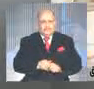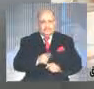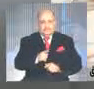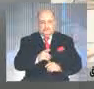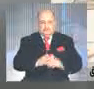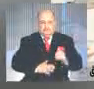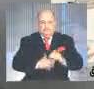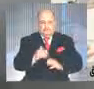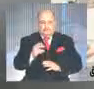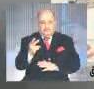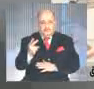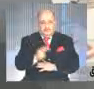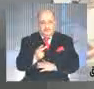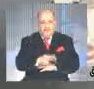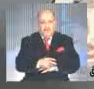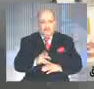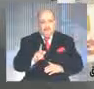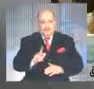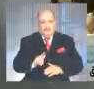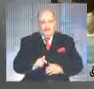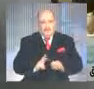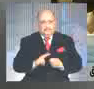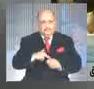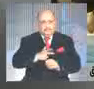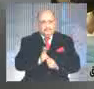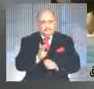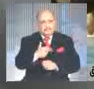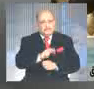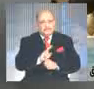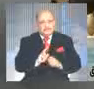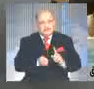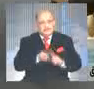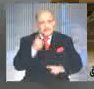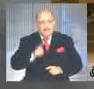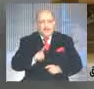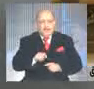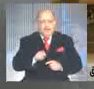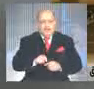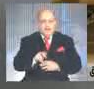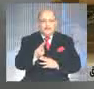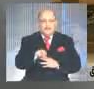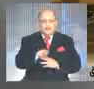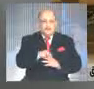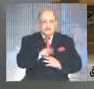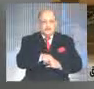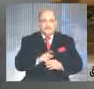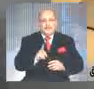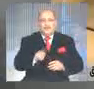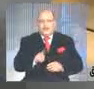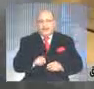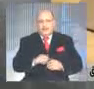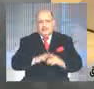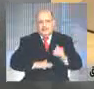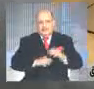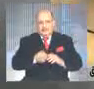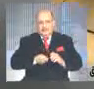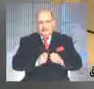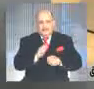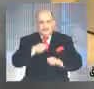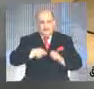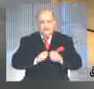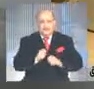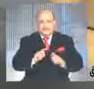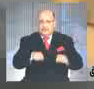للإعاقة، تظاهرة تحمل شعار المعوق وتحقيق الذات. وقد ضم البرنامج العديد من الورشات للرسم